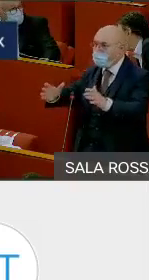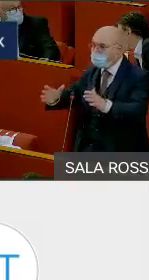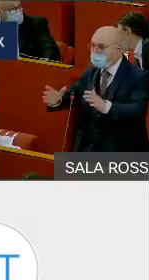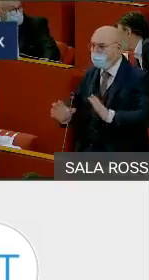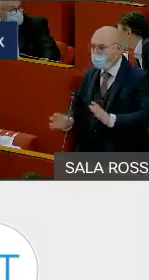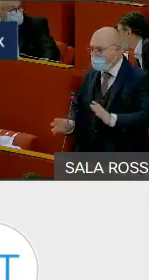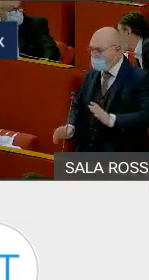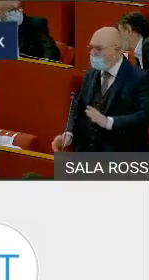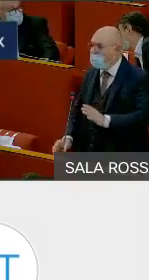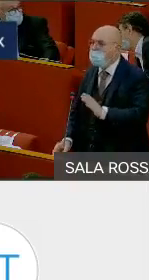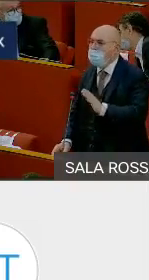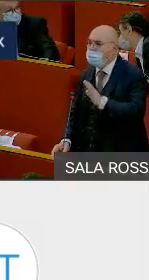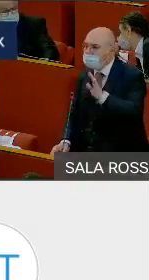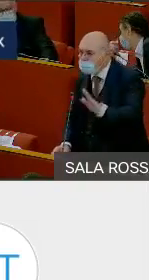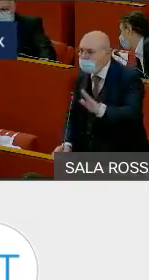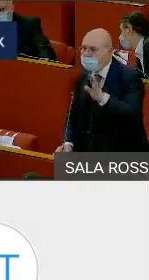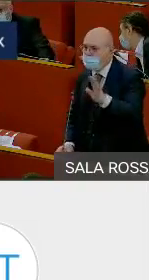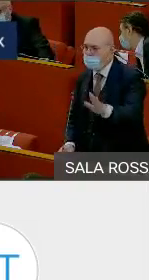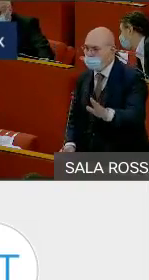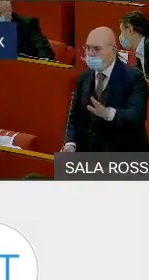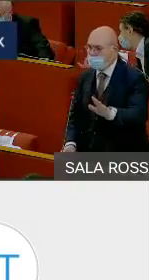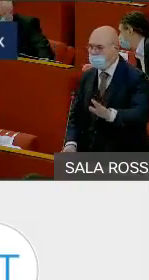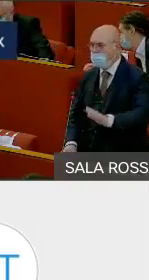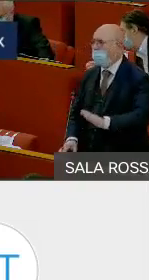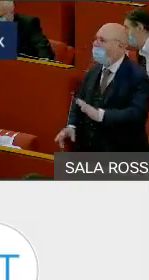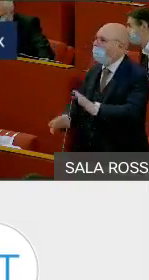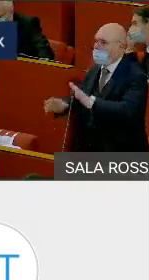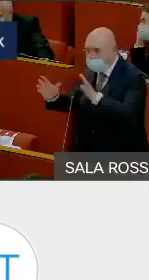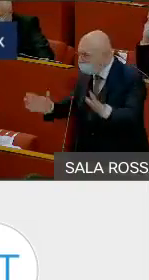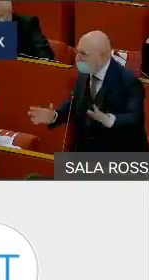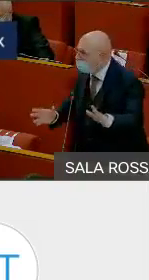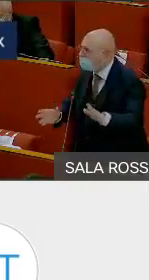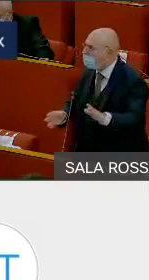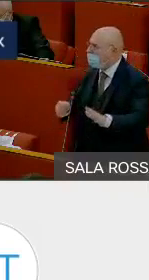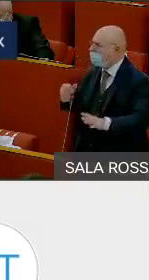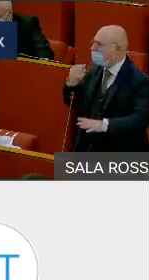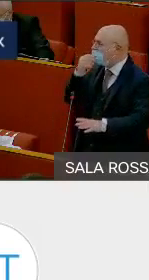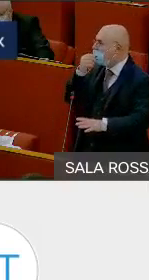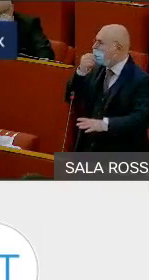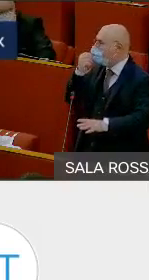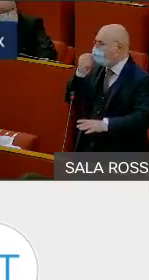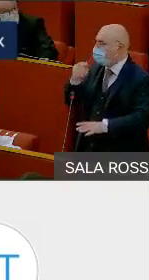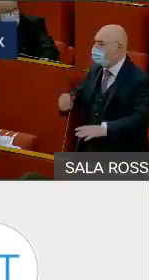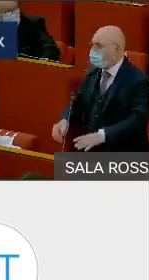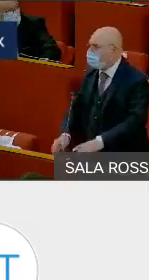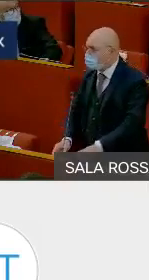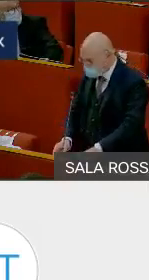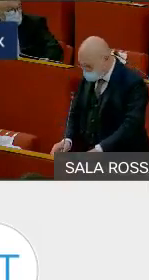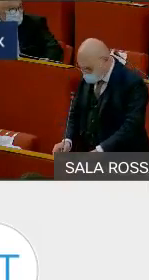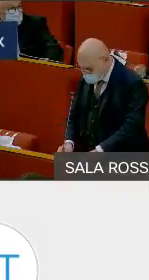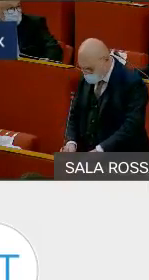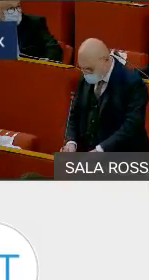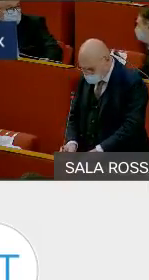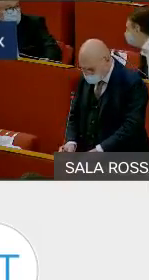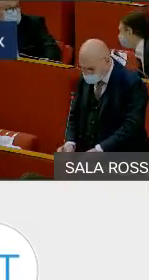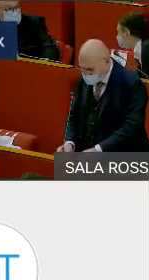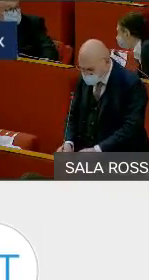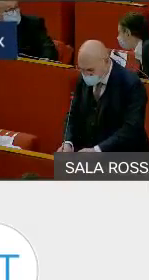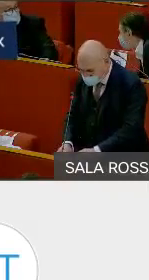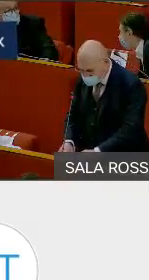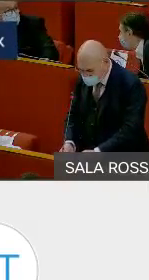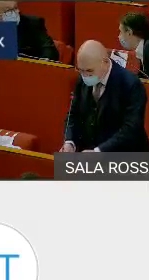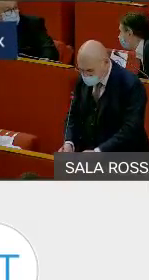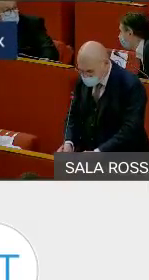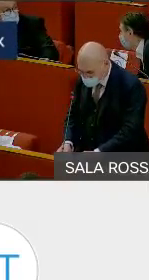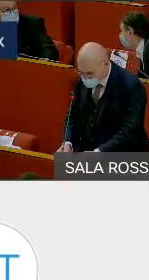freni al consumo di territorio o all'uso del territorio se miglio chi vuole se non si vuol parlare di consumo da parte